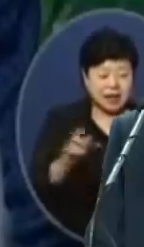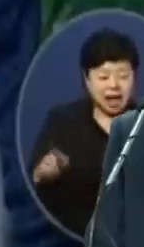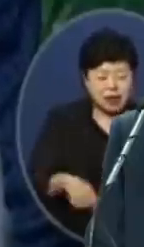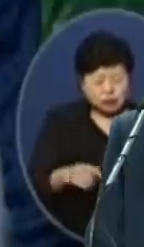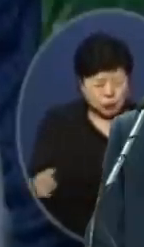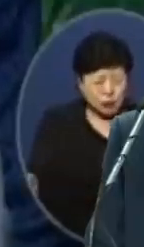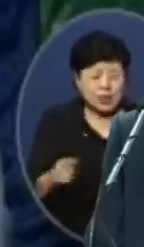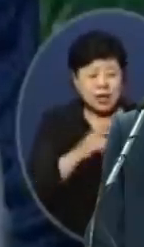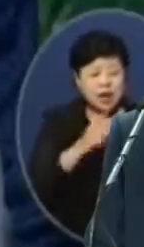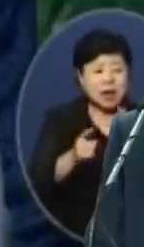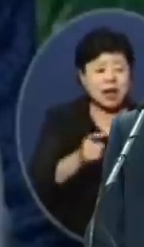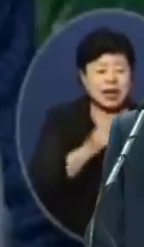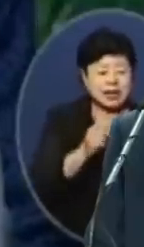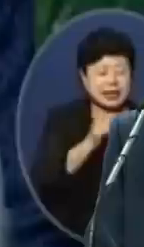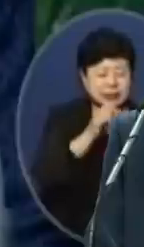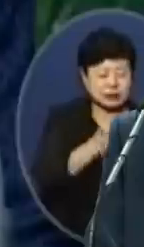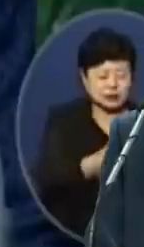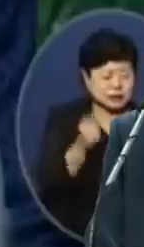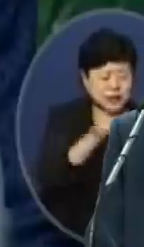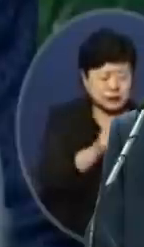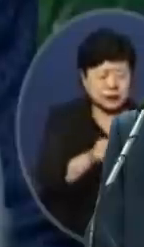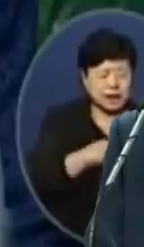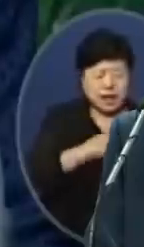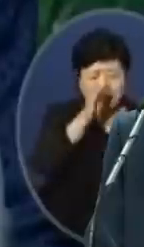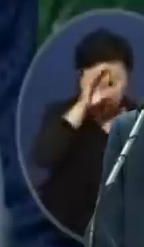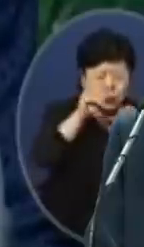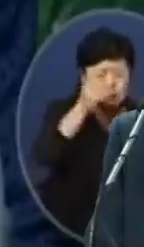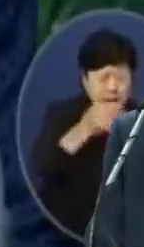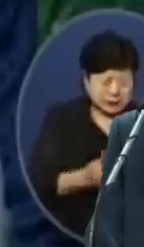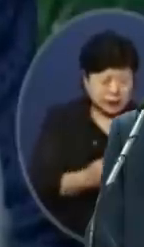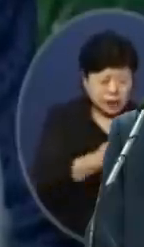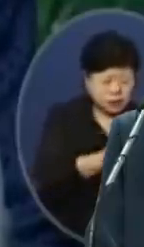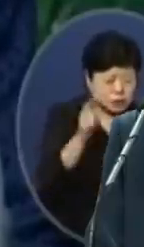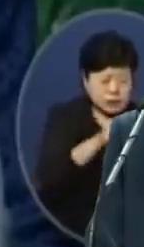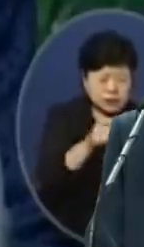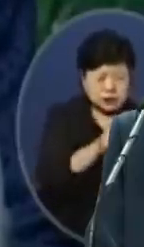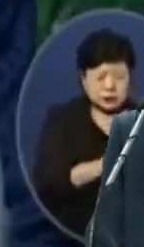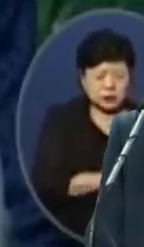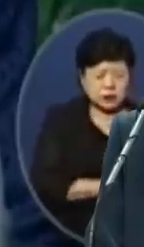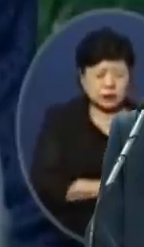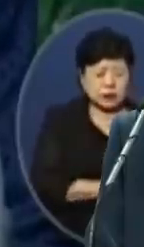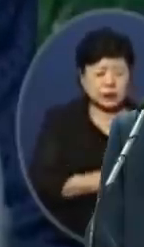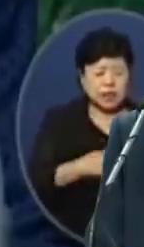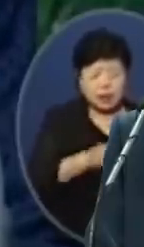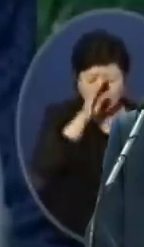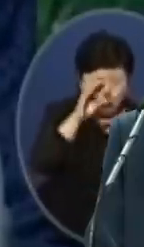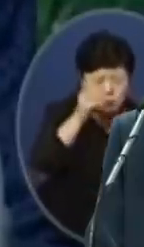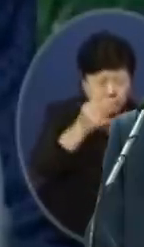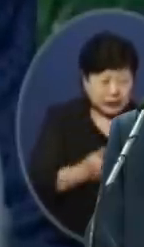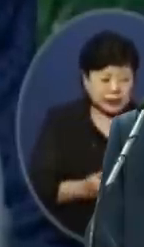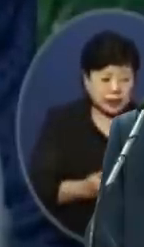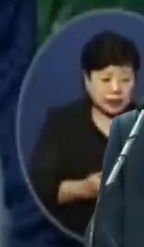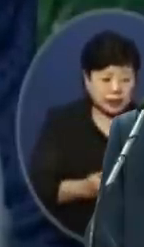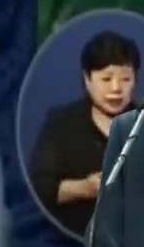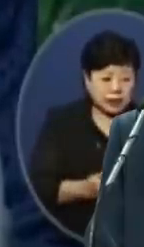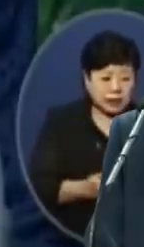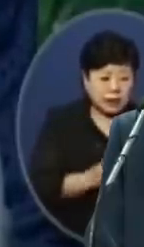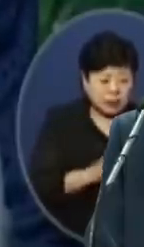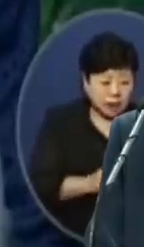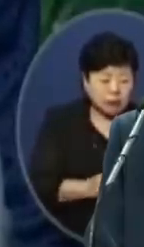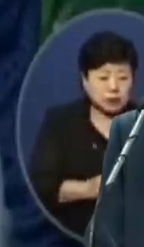종일 제가 채찍에 맞음으로 내가 나음을 입었다. 제가 채찍에 맞음으로 내가 나음을 입었다. 그런데 죽을 것